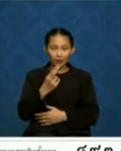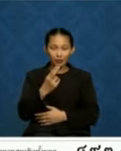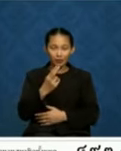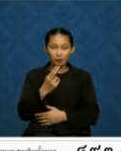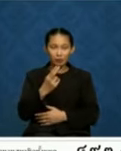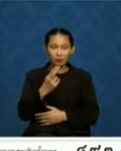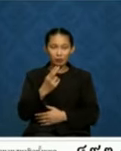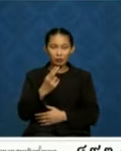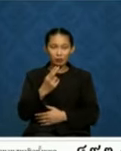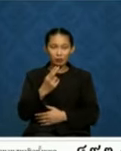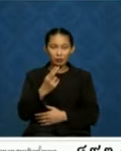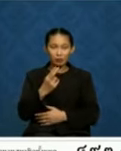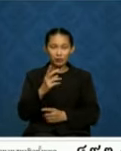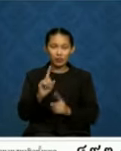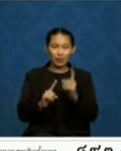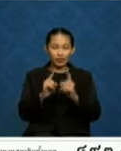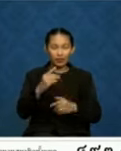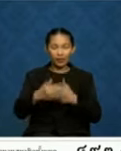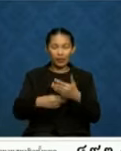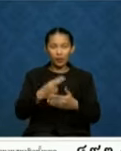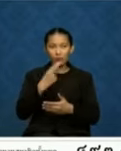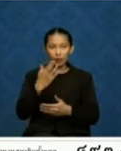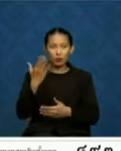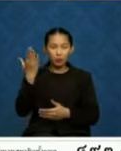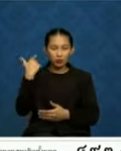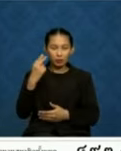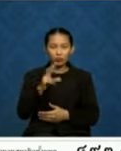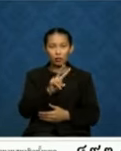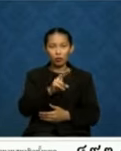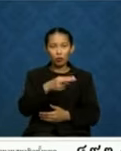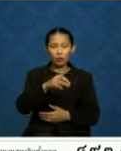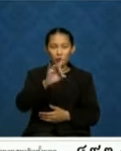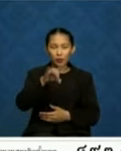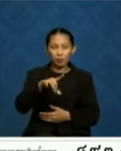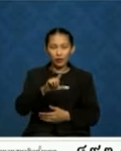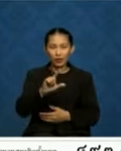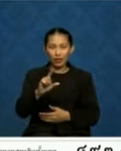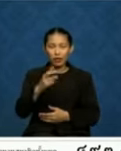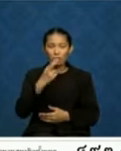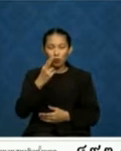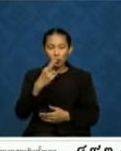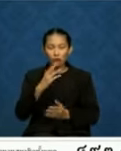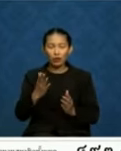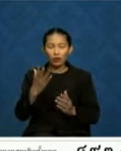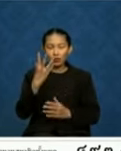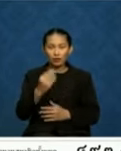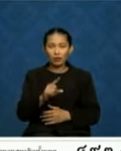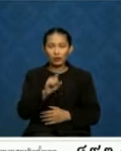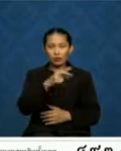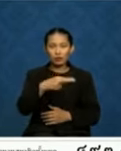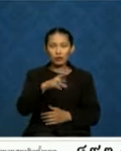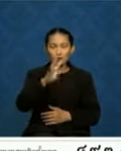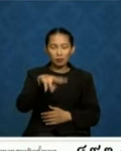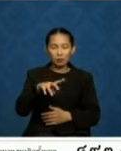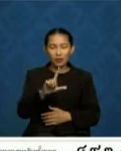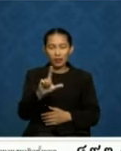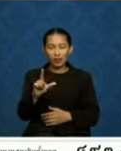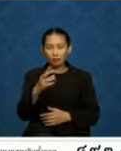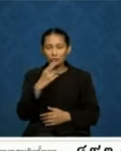าสูบจากเดิม 28,000 ล้านมวนก็เหลือแค่ประมาณ 14,000 ล้านมวนเท่านั้นเองนะ